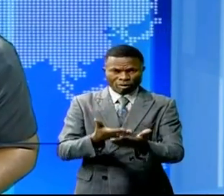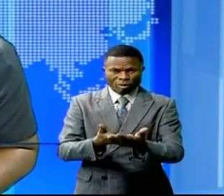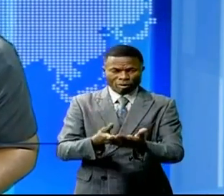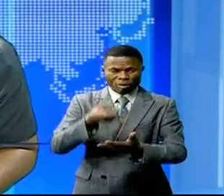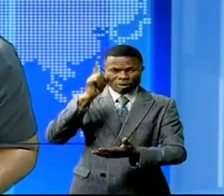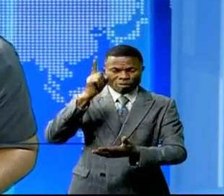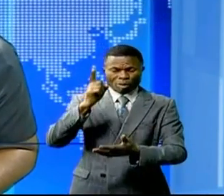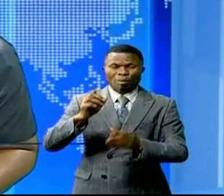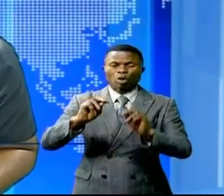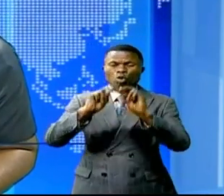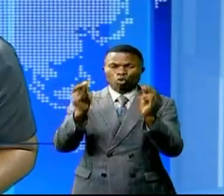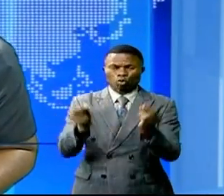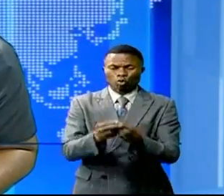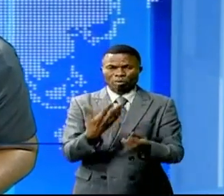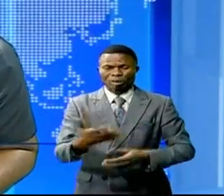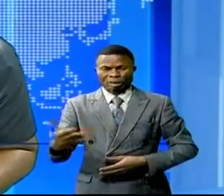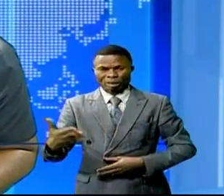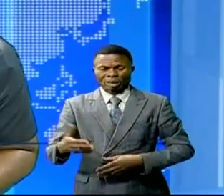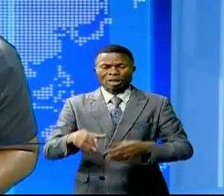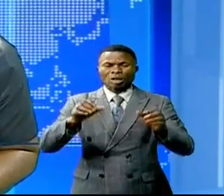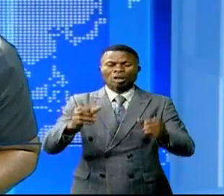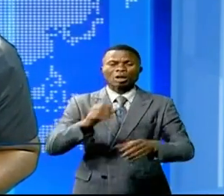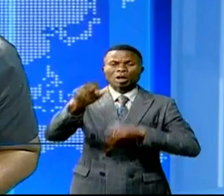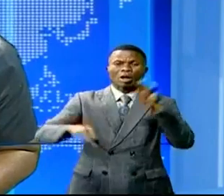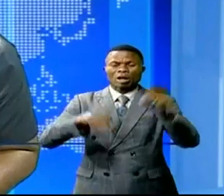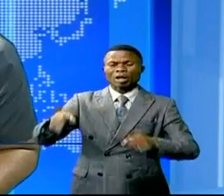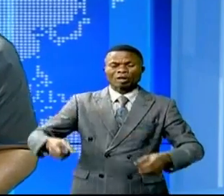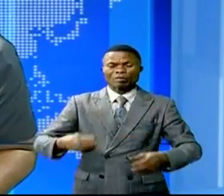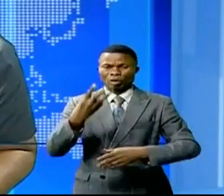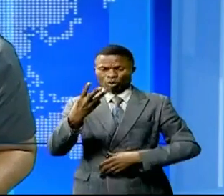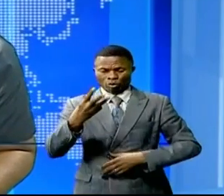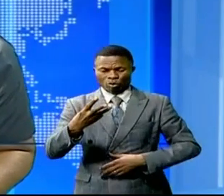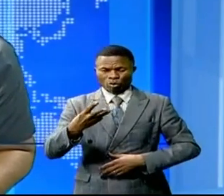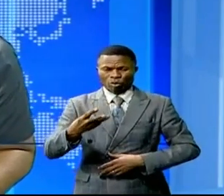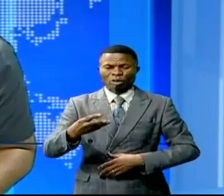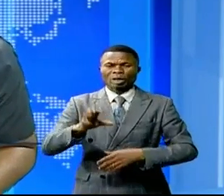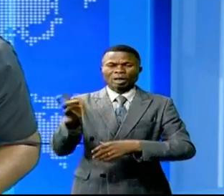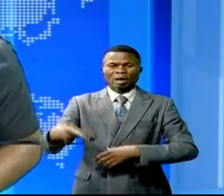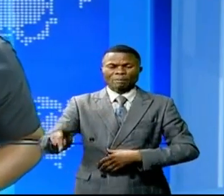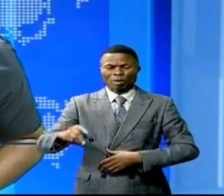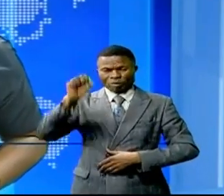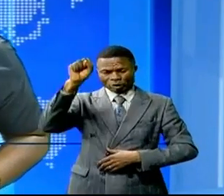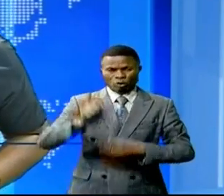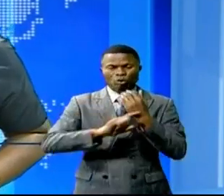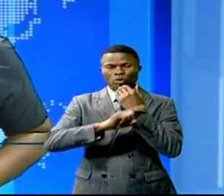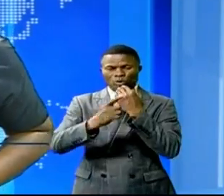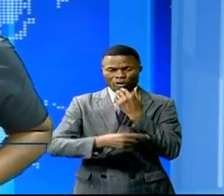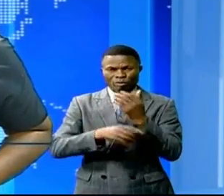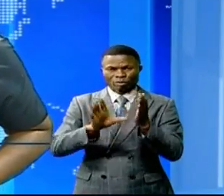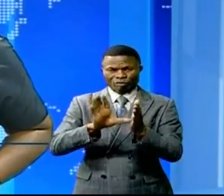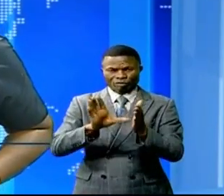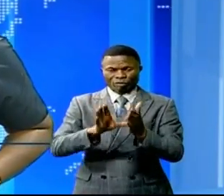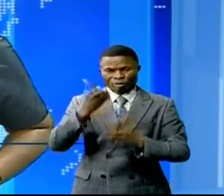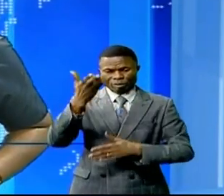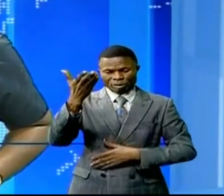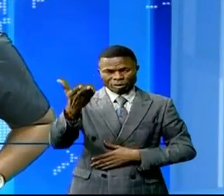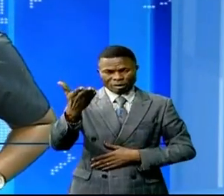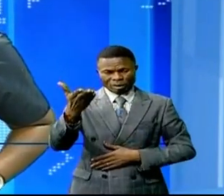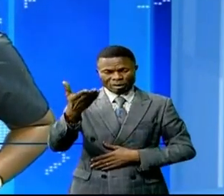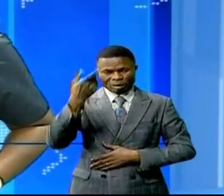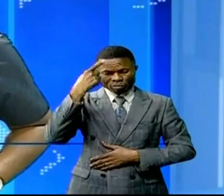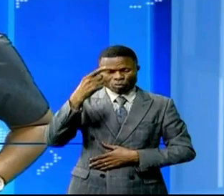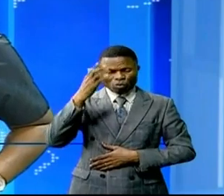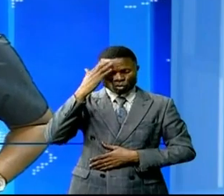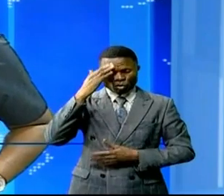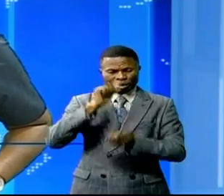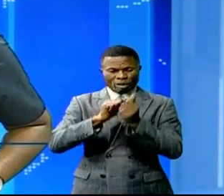premier lot de tricycles à ses partenaires sélectionnés dans la province du Sud Kivu. Un reportage de Pascal Mouni